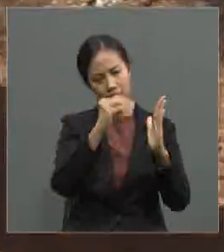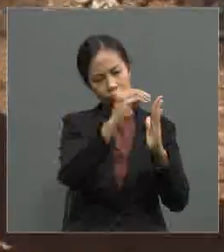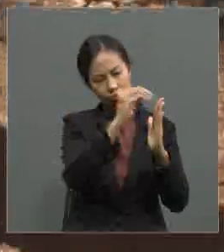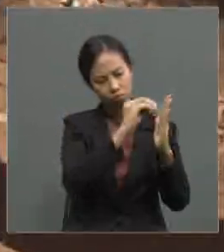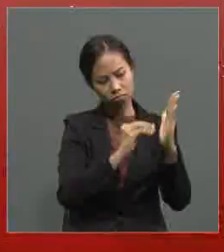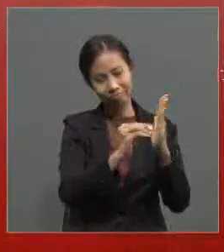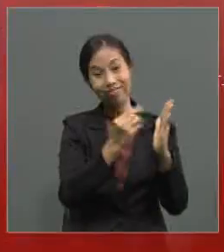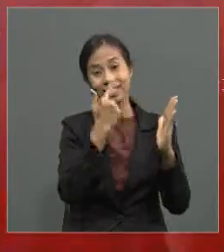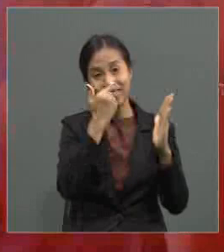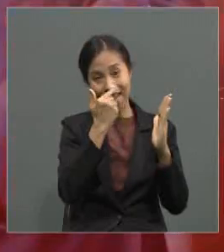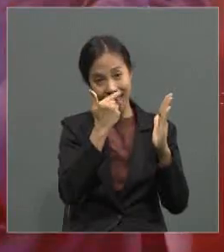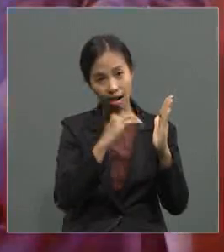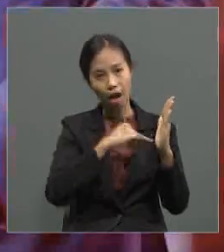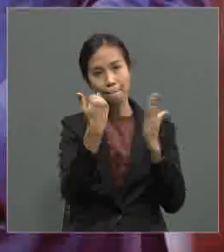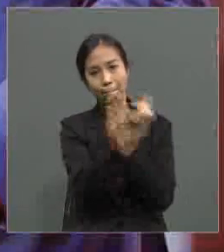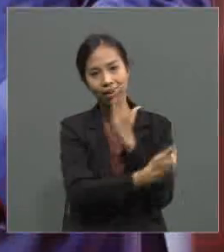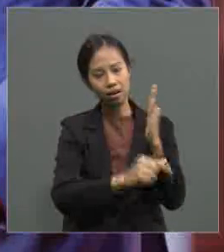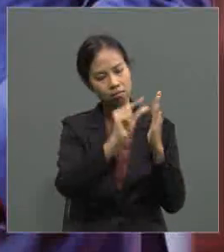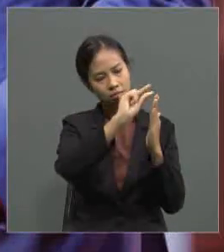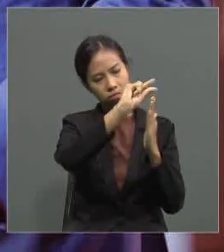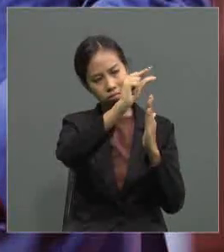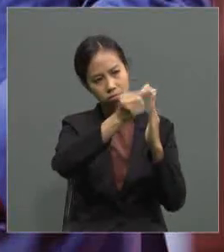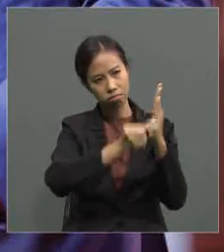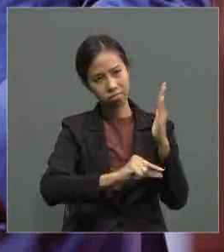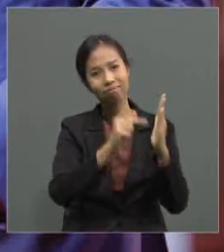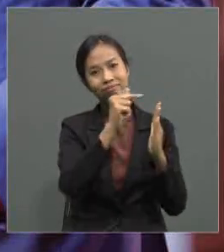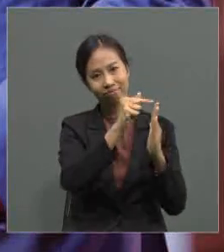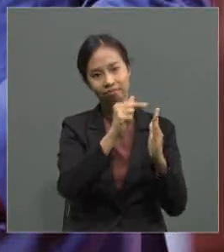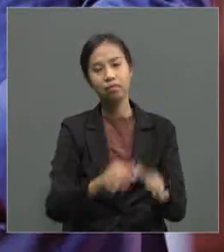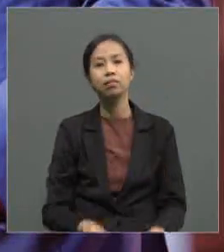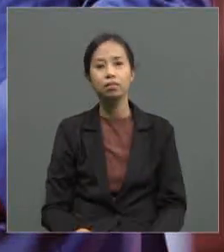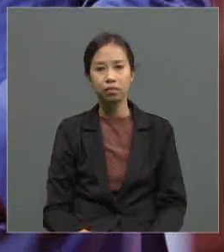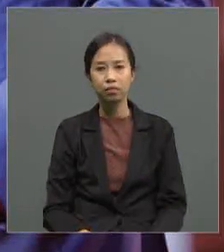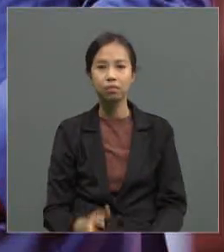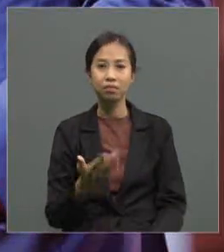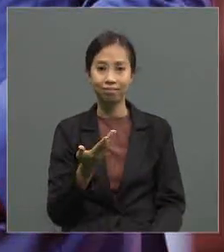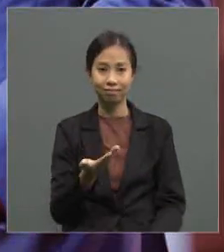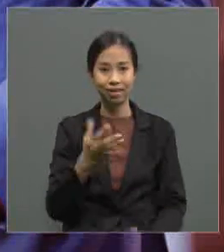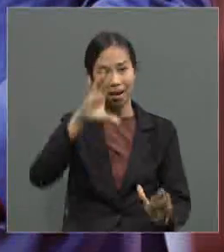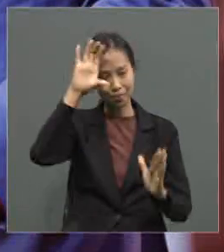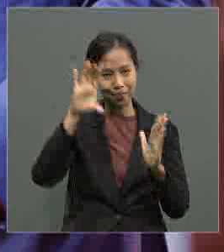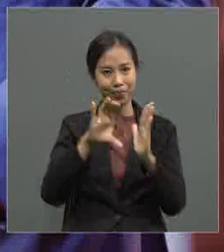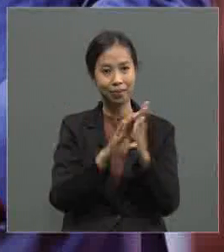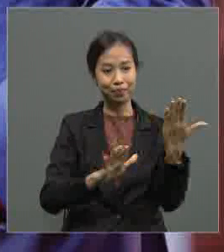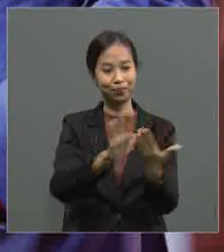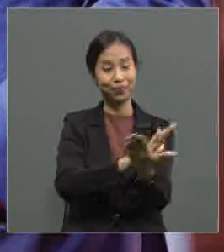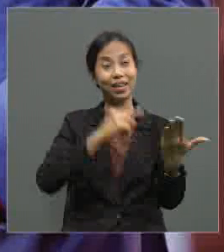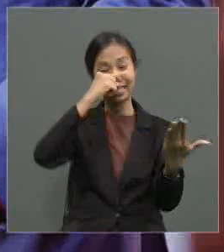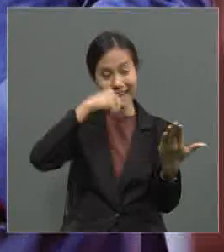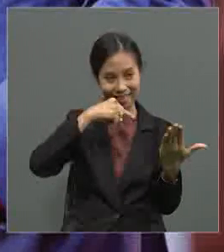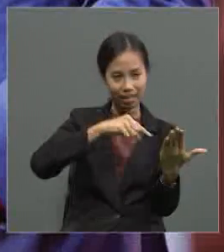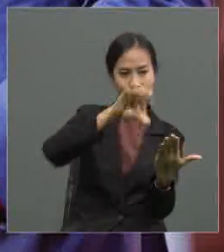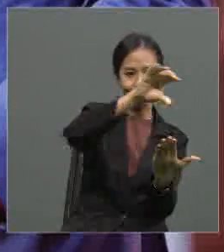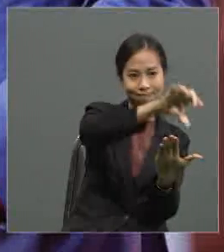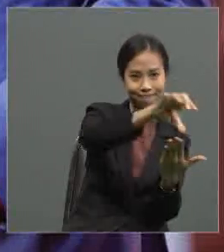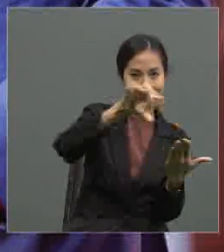ของประเทศเพื่อนบ้านน่ะนะคะซึ่งเพื่อนบ้านเองค่ะก็ปรากฏว่าอันนี้เป็นภาพแผนที่ประเทศไทยแล้วก็จะมีประเทศเพื่อนบ้านด้วยนะ